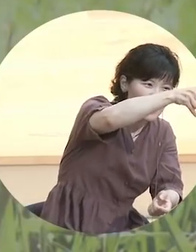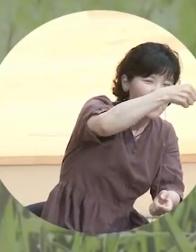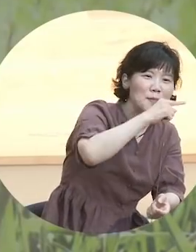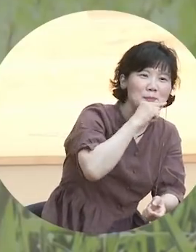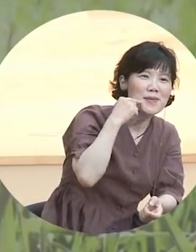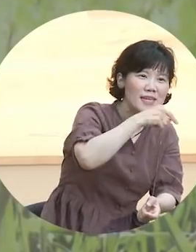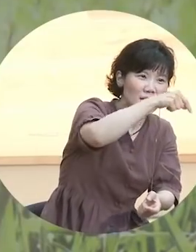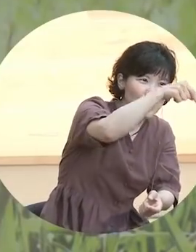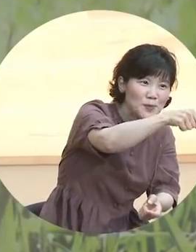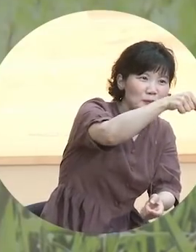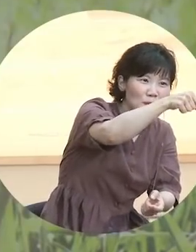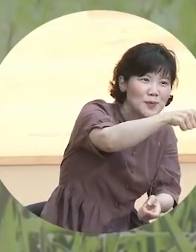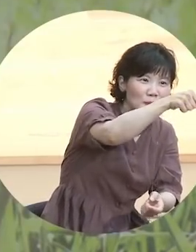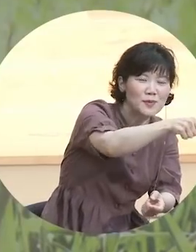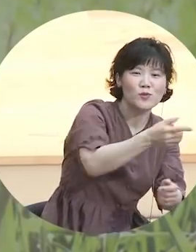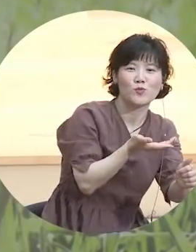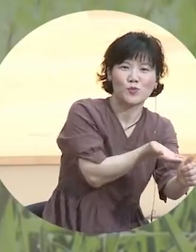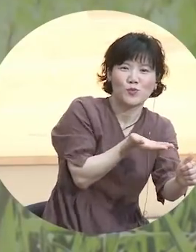주는 거야. 와.